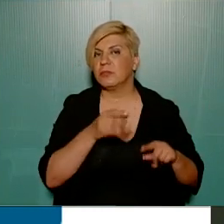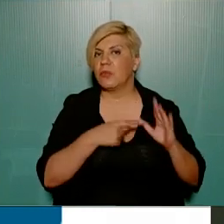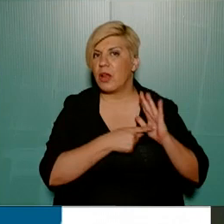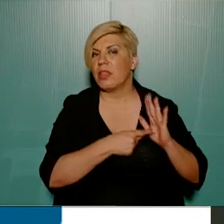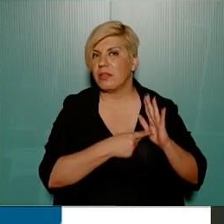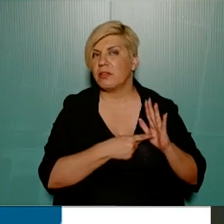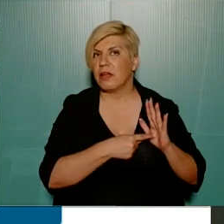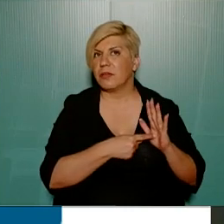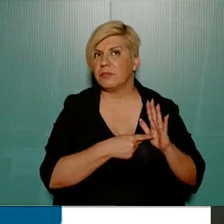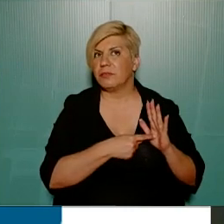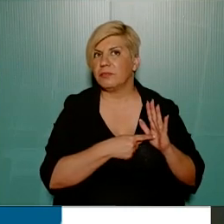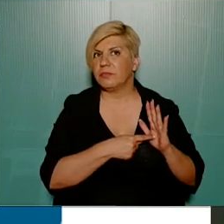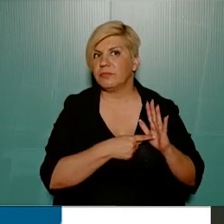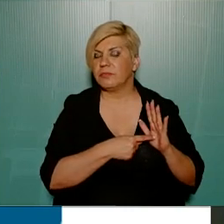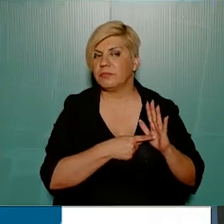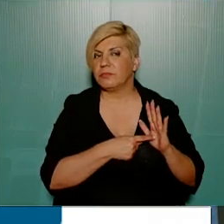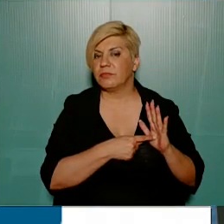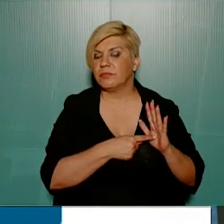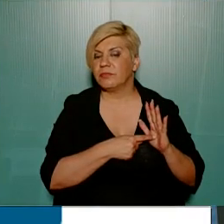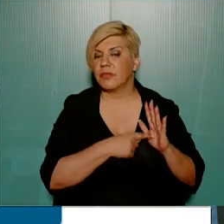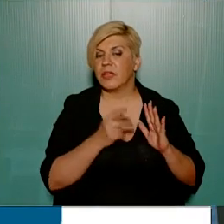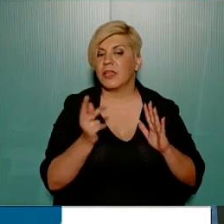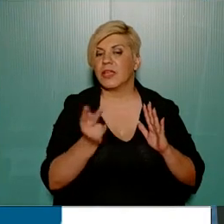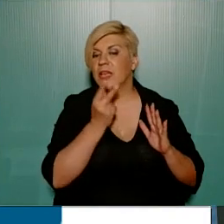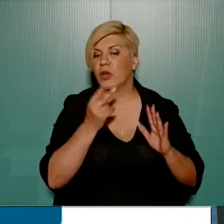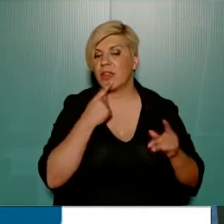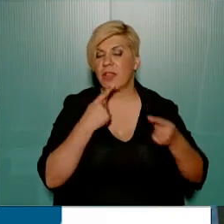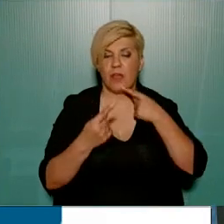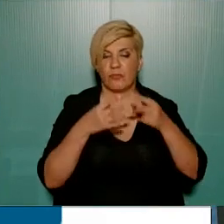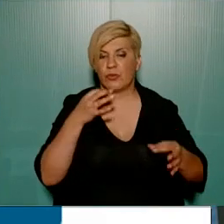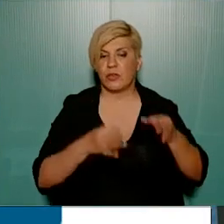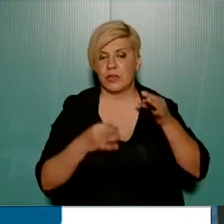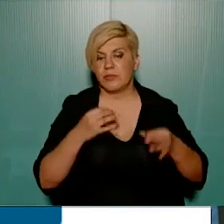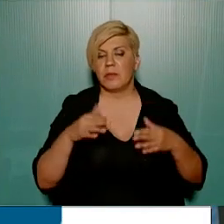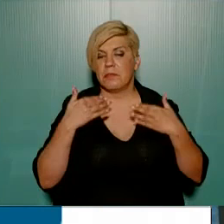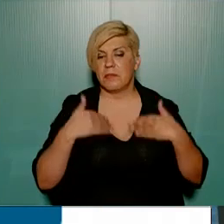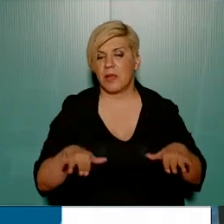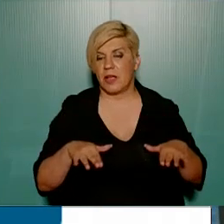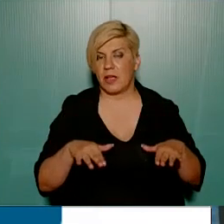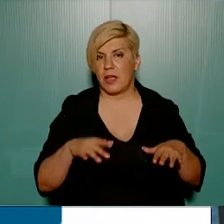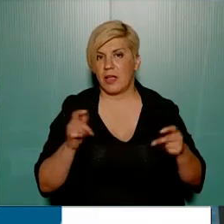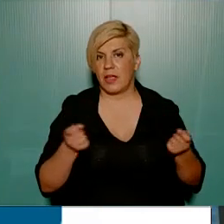αναδείχθηκαν από την κοινωνική διαβούλευση, η οποία έγινε στην,